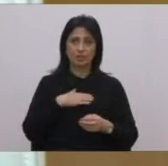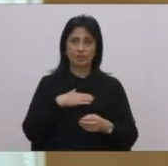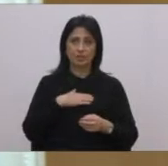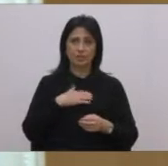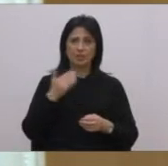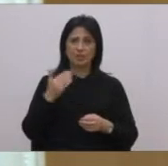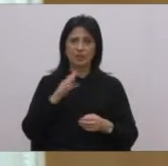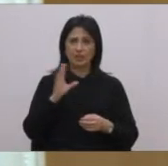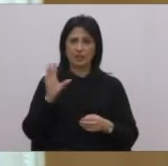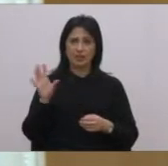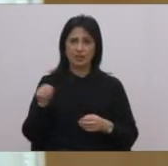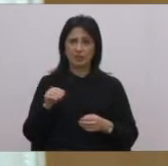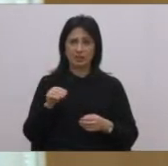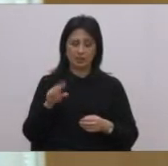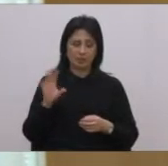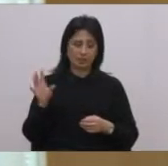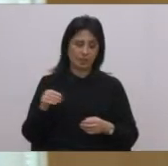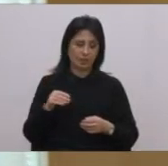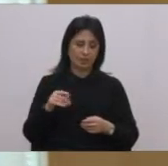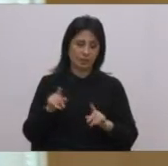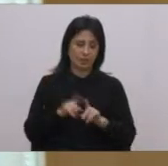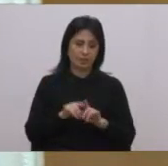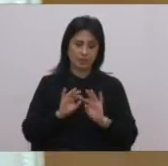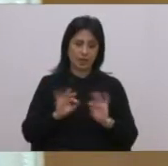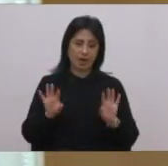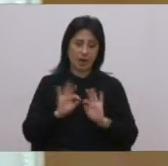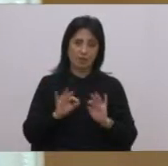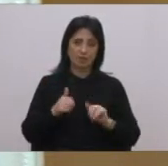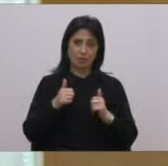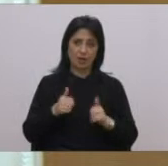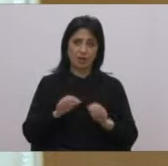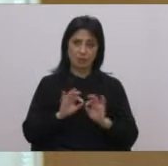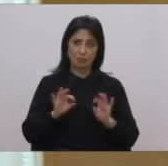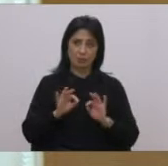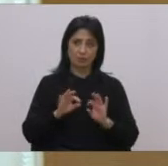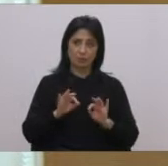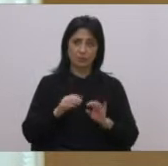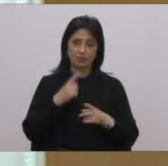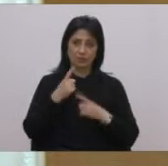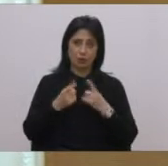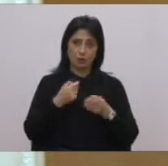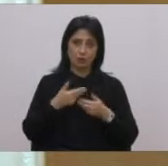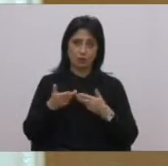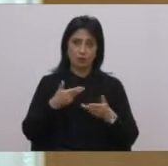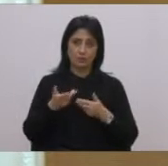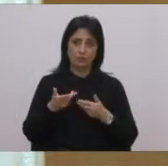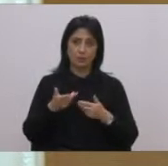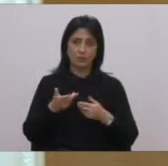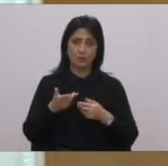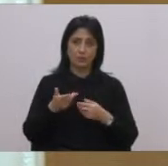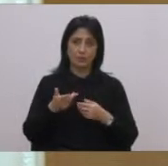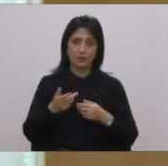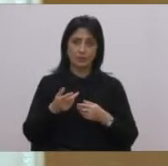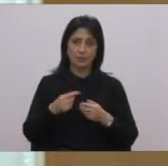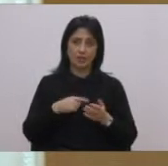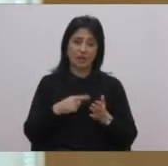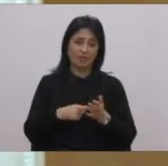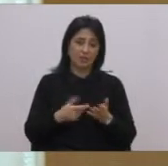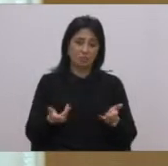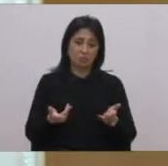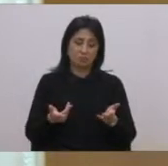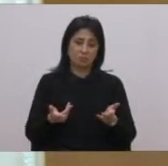თქვენ ყველაფერი ისეთი განმარტებულად კარგად მოაწოდეთ ჩვენ დღევანდელ თავკრულობას, რომ კითხვები შეიძლება